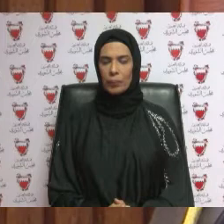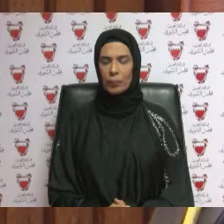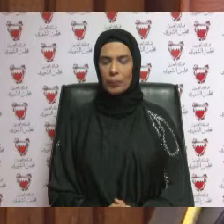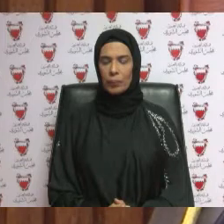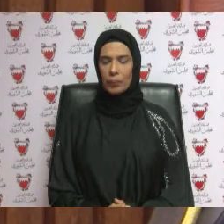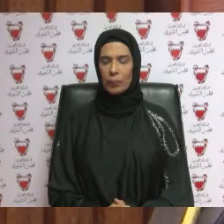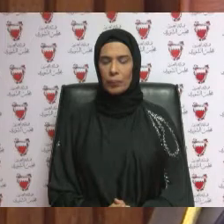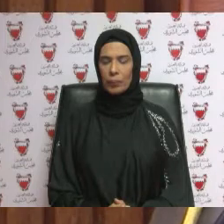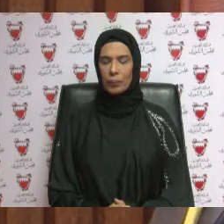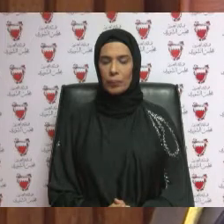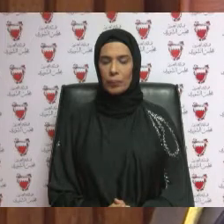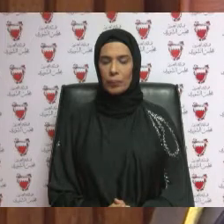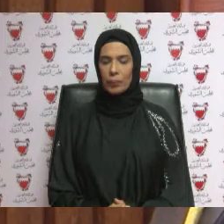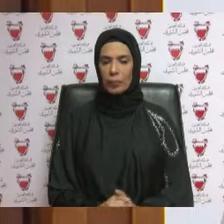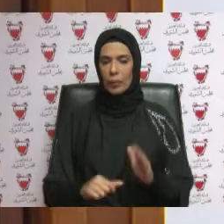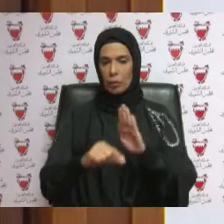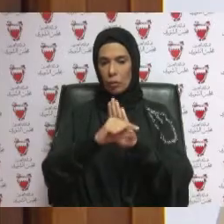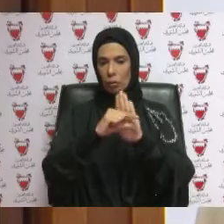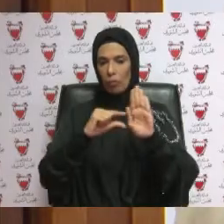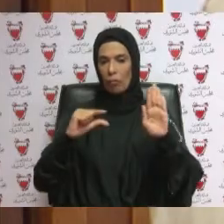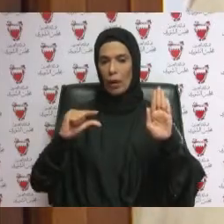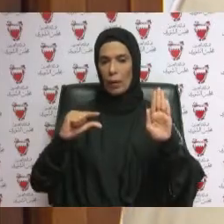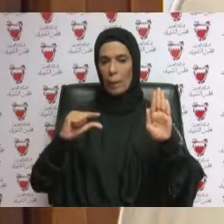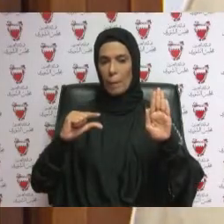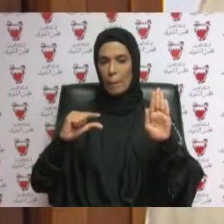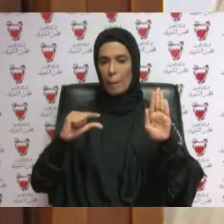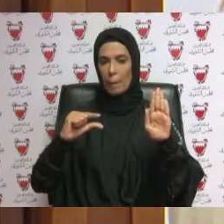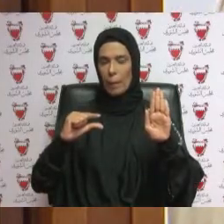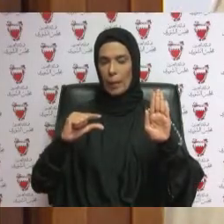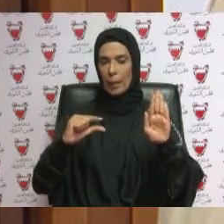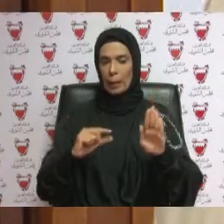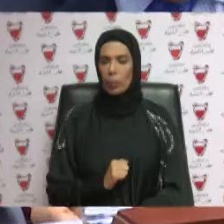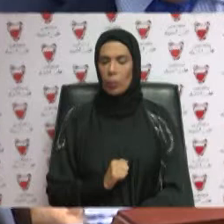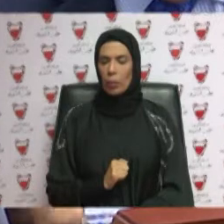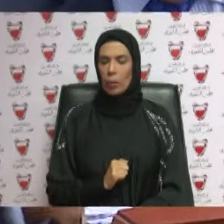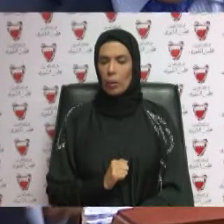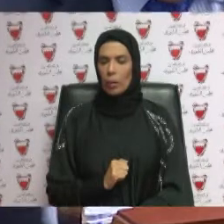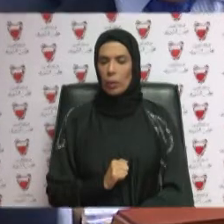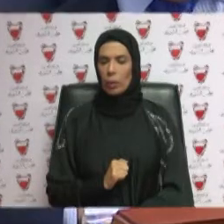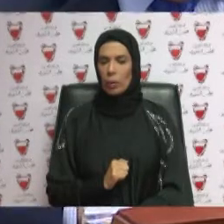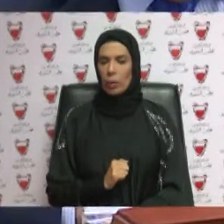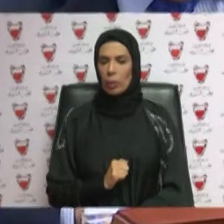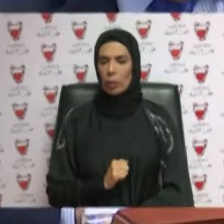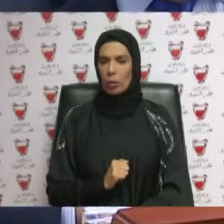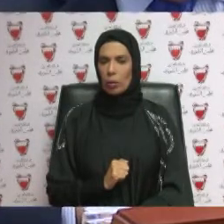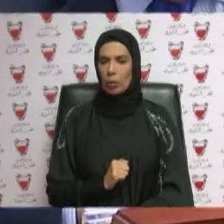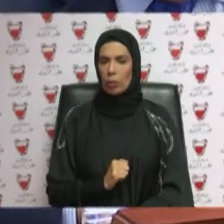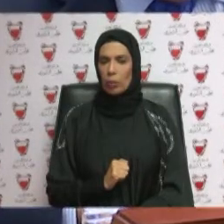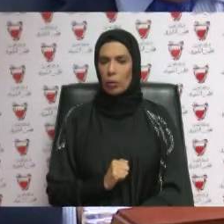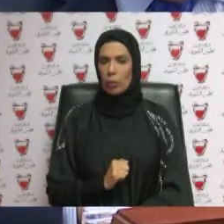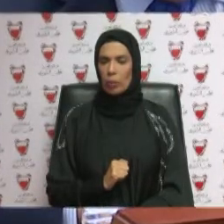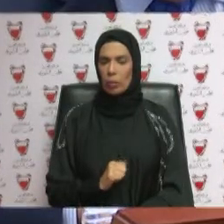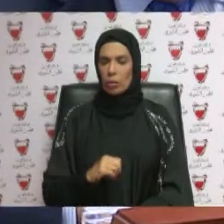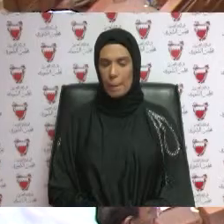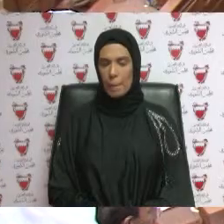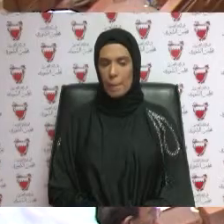أتكلم عن الفقرة التي تحدثت عن فئة الشباب. الفقرة